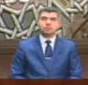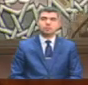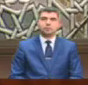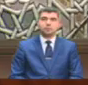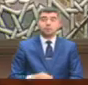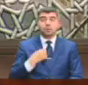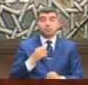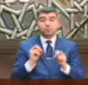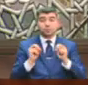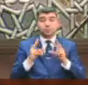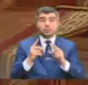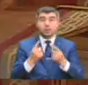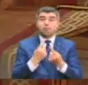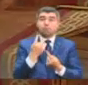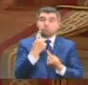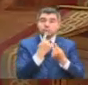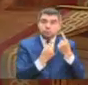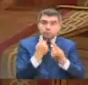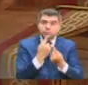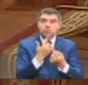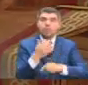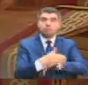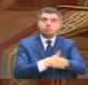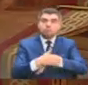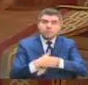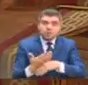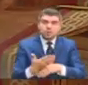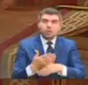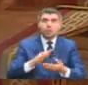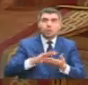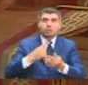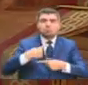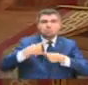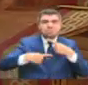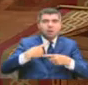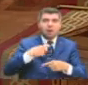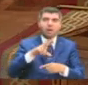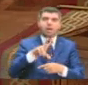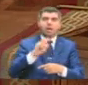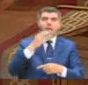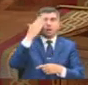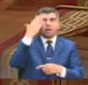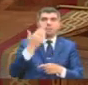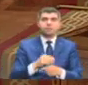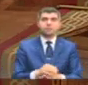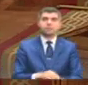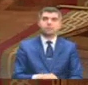أنا مستعد نناقش فلسفيا الطبقة المتوسطة وهي اللي في الدينامية، وهذا الشيء كله راه في الدراسة